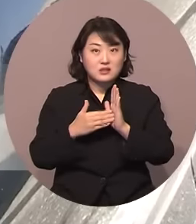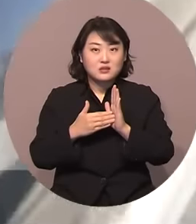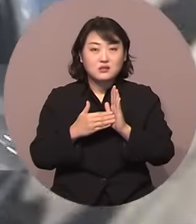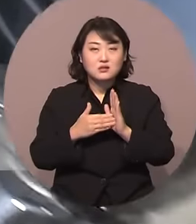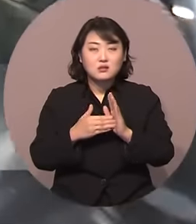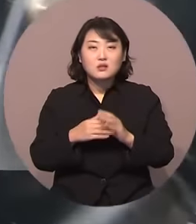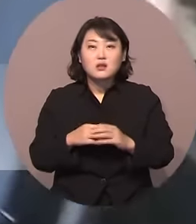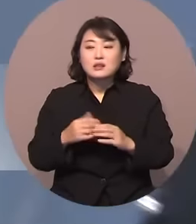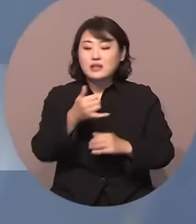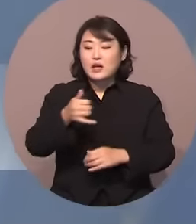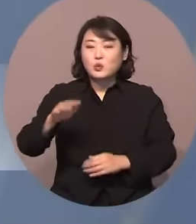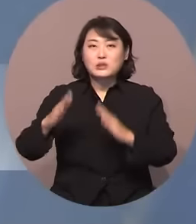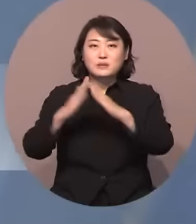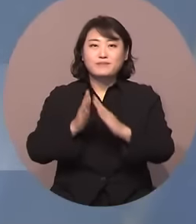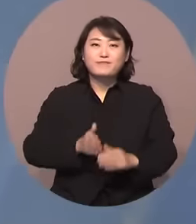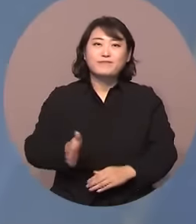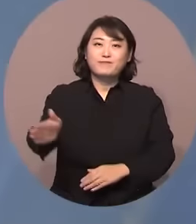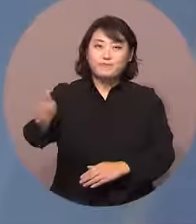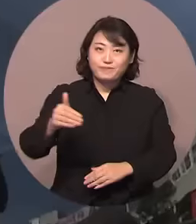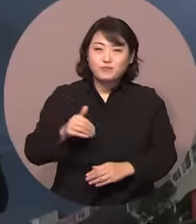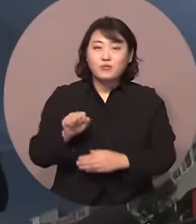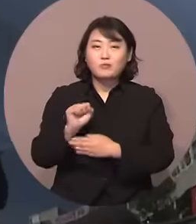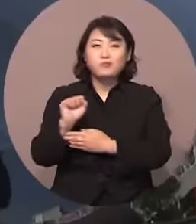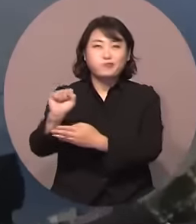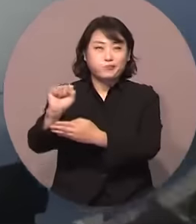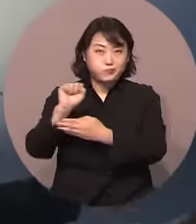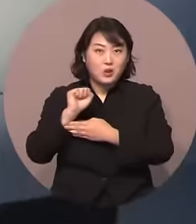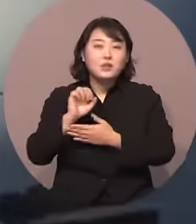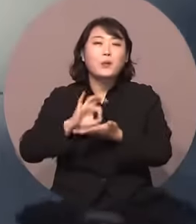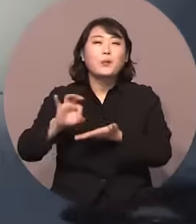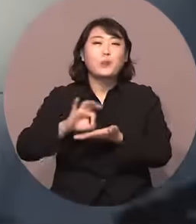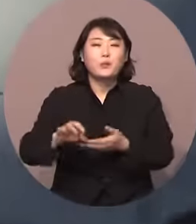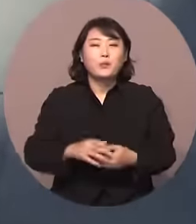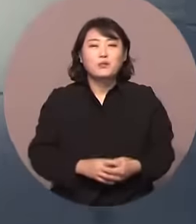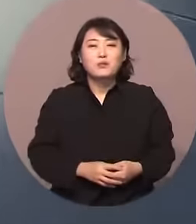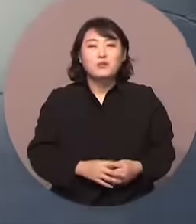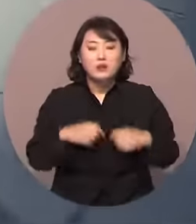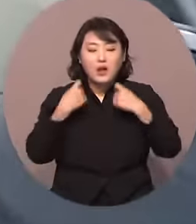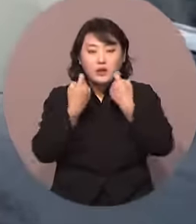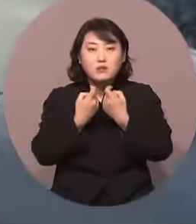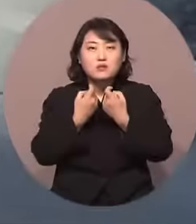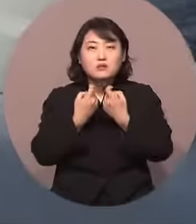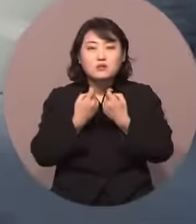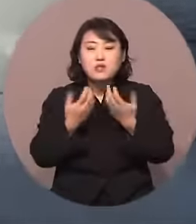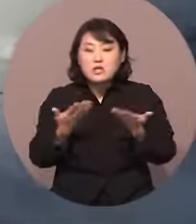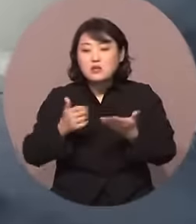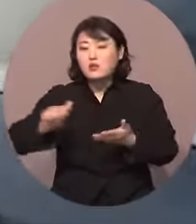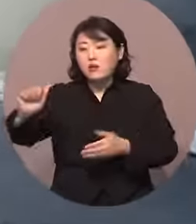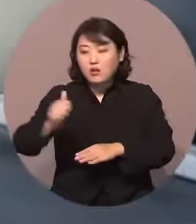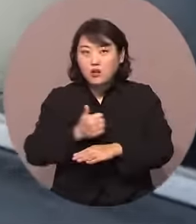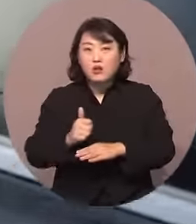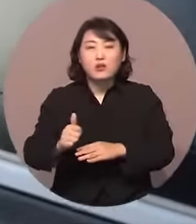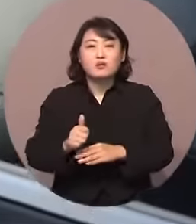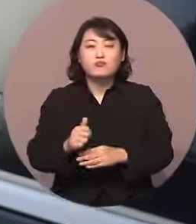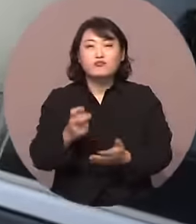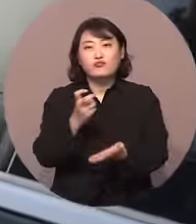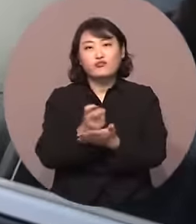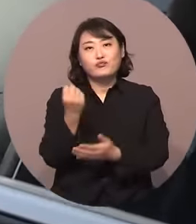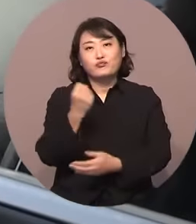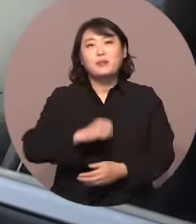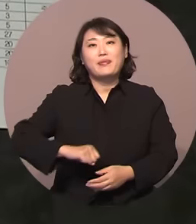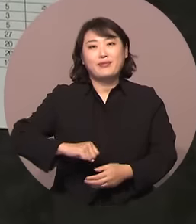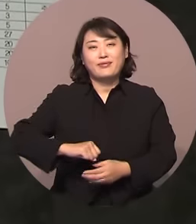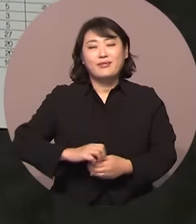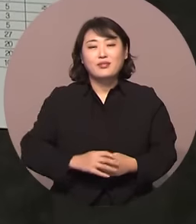세종시 자택을 오가는 출퇴근용으로 썼습니다 업무 차량을 개인 출퇴근에 쓰는 건 엄연한 규정 위반입니다